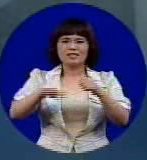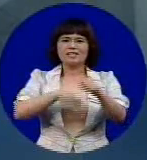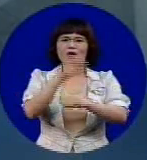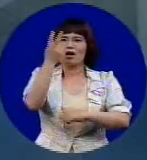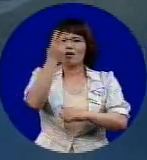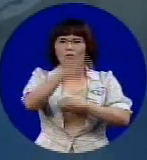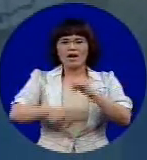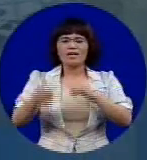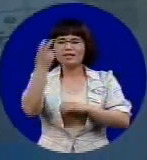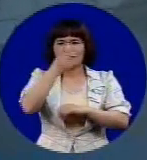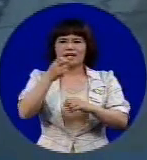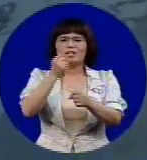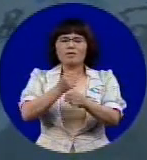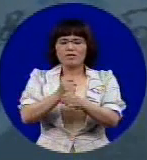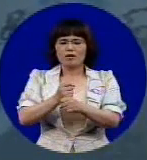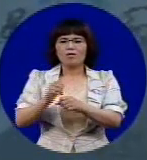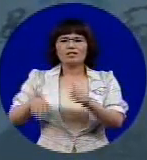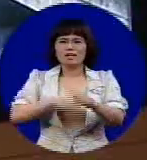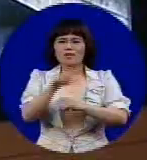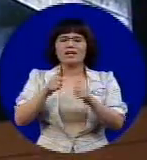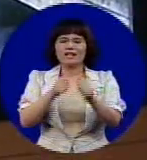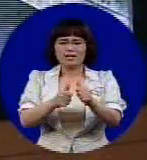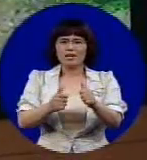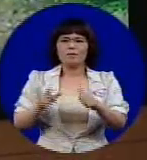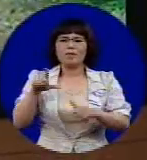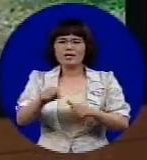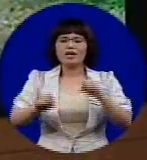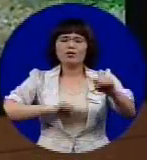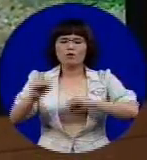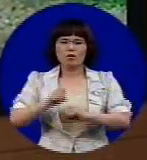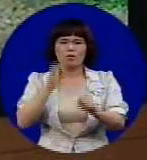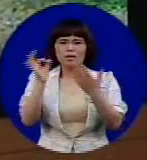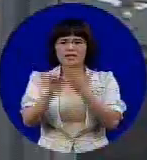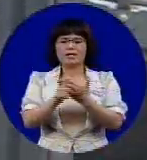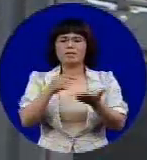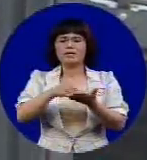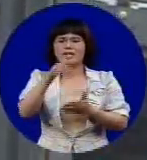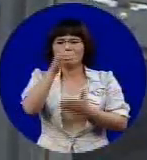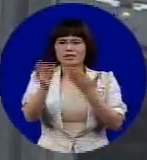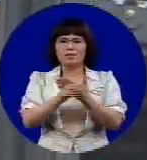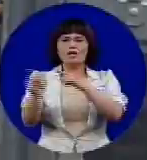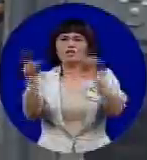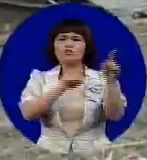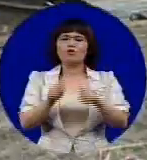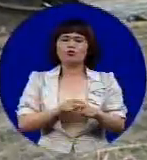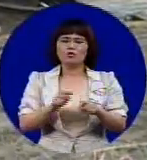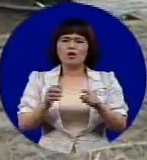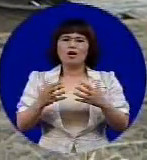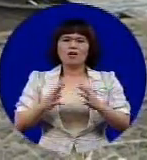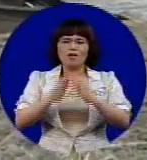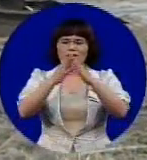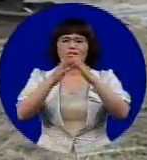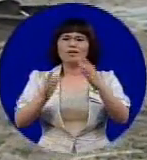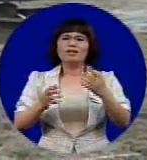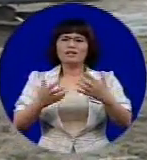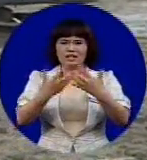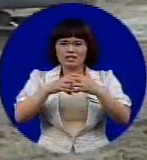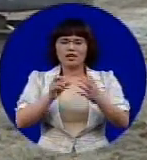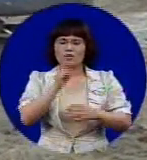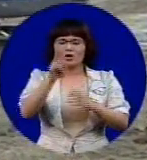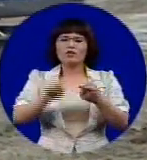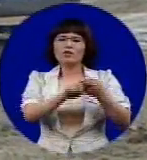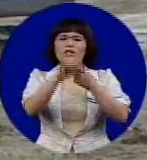24시간 상황관리체계를 구축해 상황에 따라 신속히 대응하며 만약에 피해가 발생하면 전국건설기계용인연합회